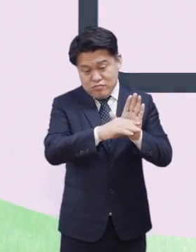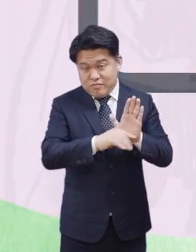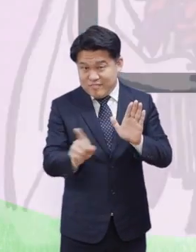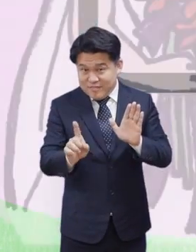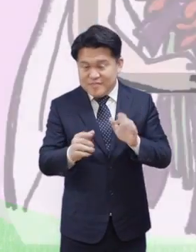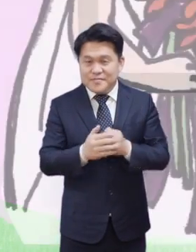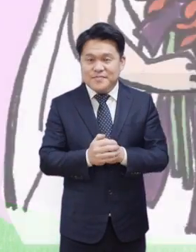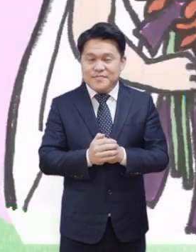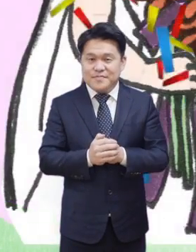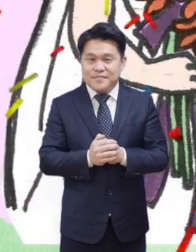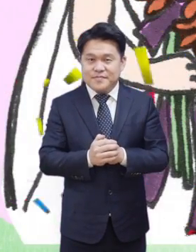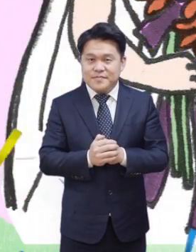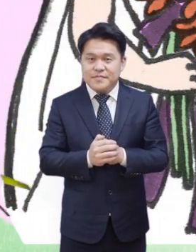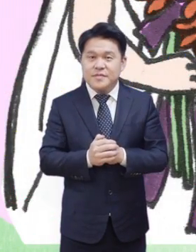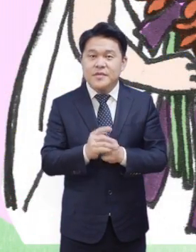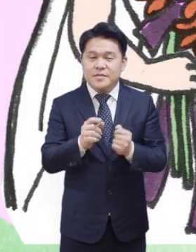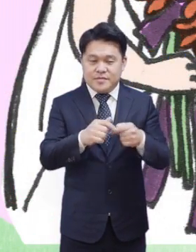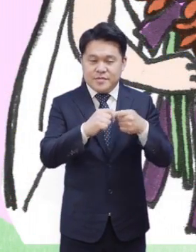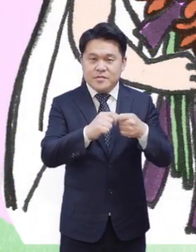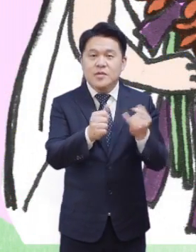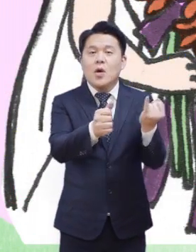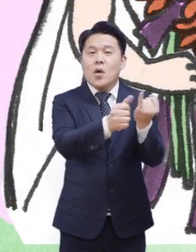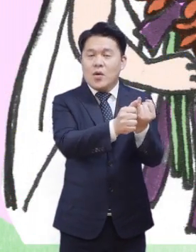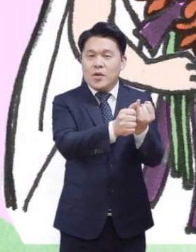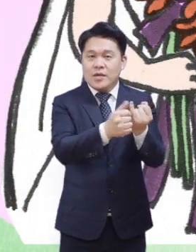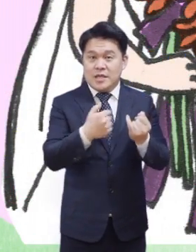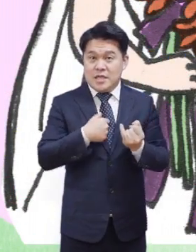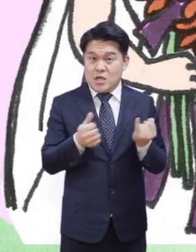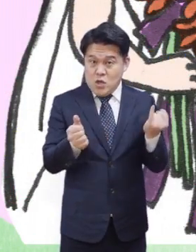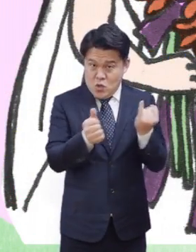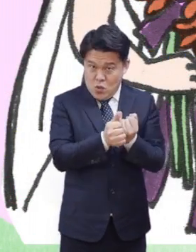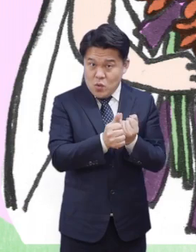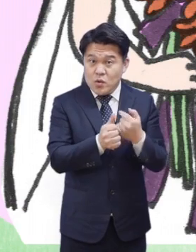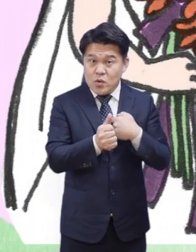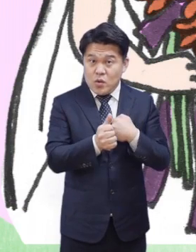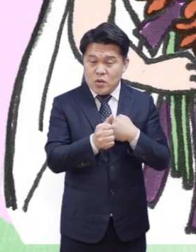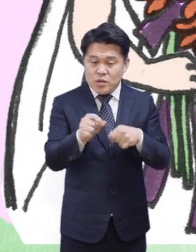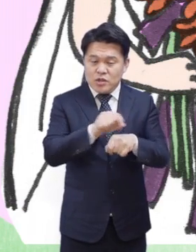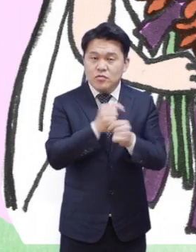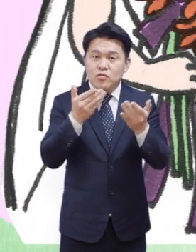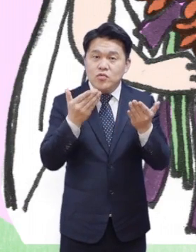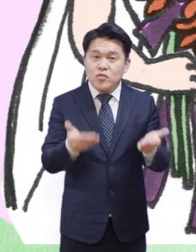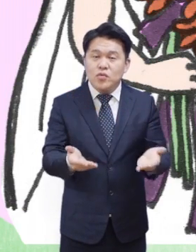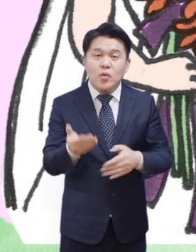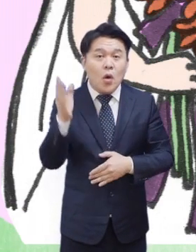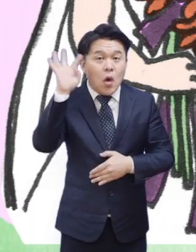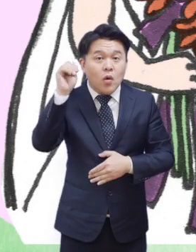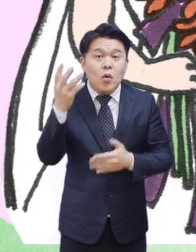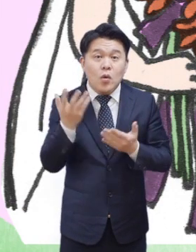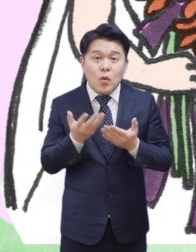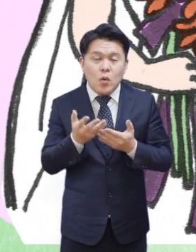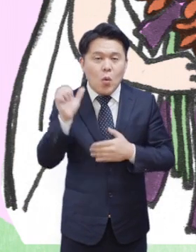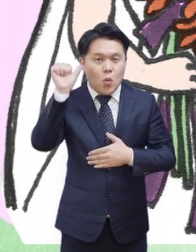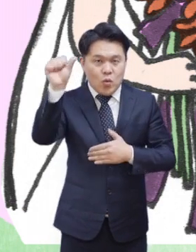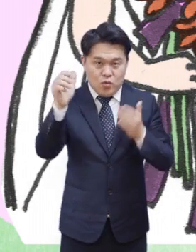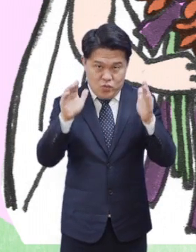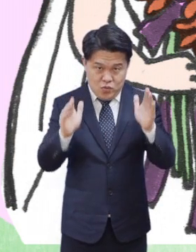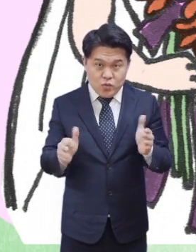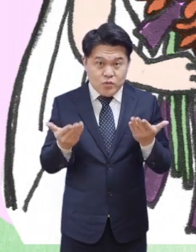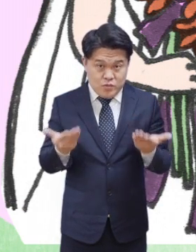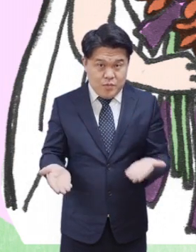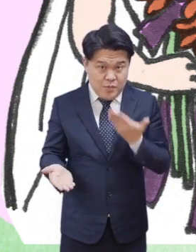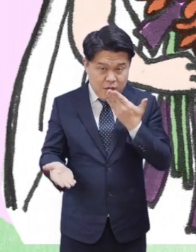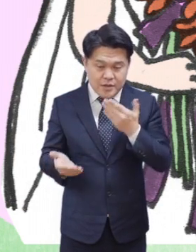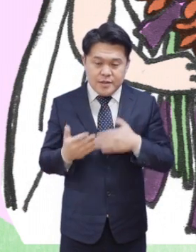것들이 있을까요? 우선 결혼이 있습니다. 본인이 결혼을 하면 특별 휴가 기간은 총